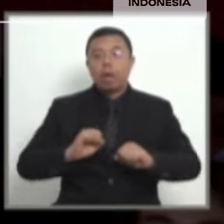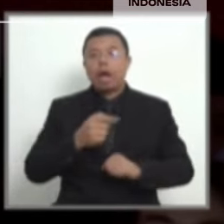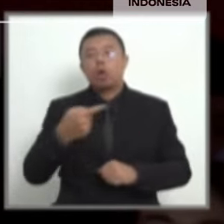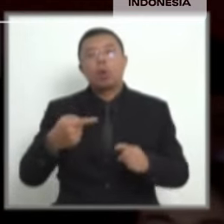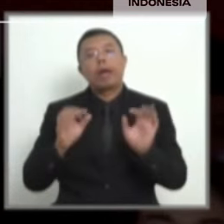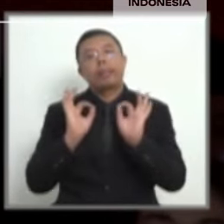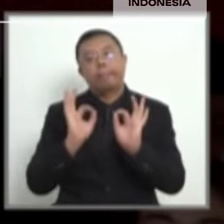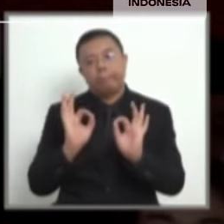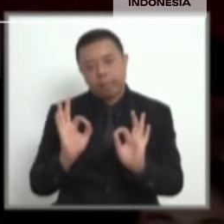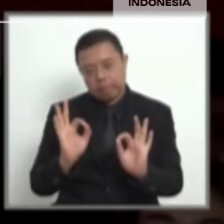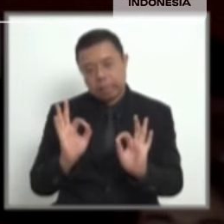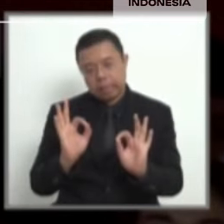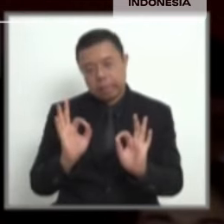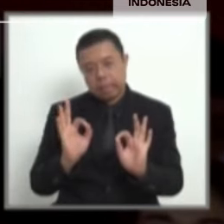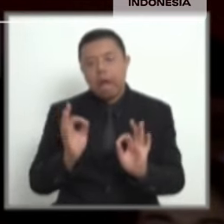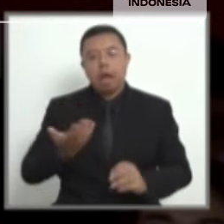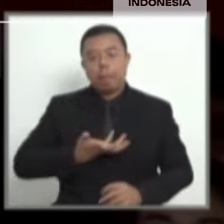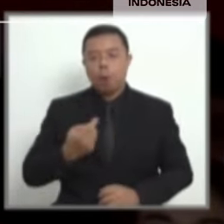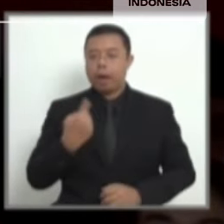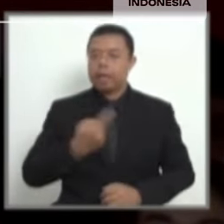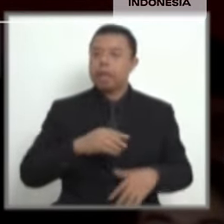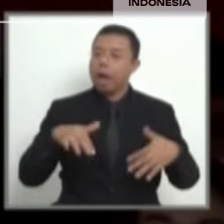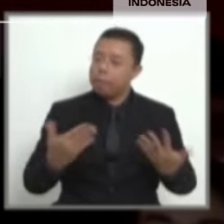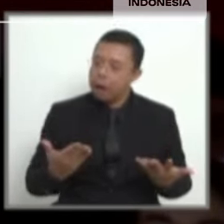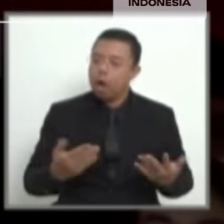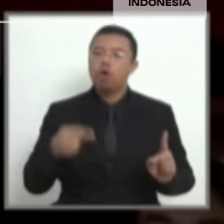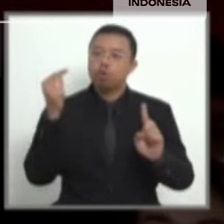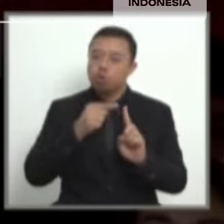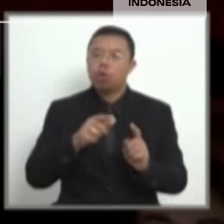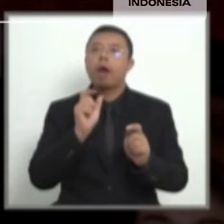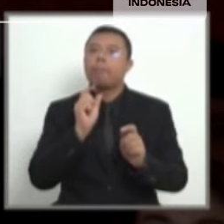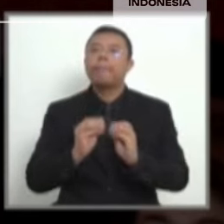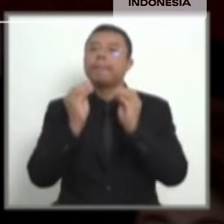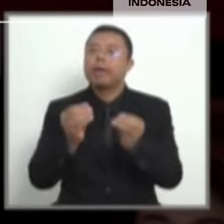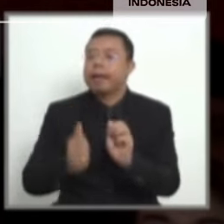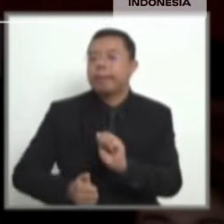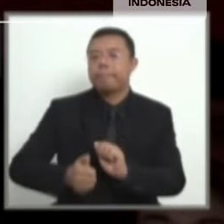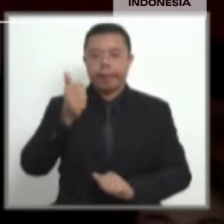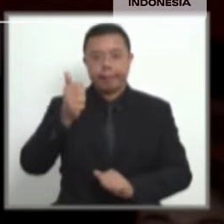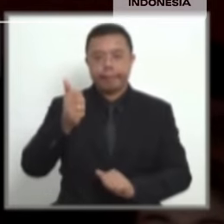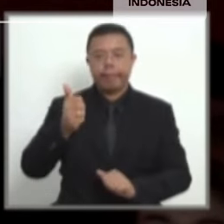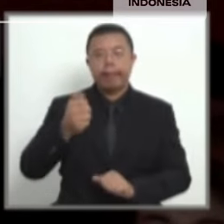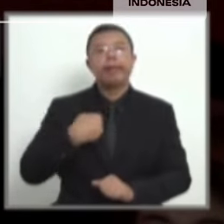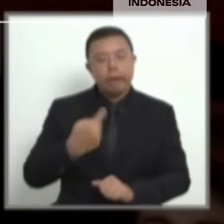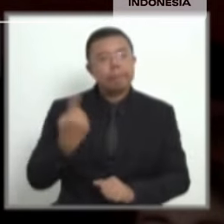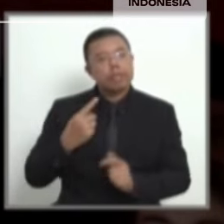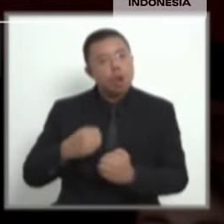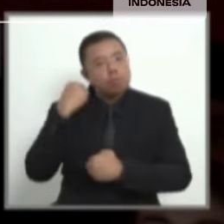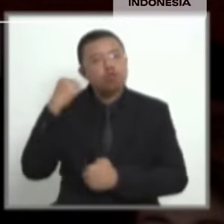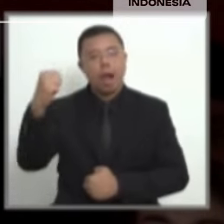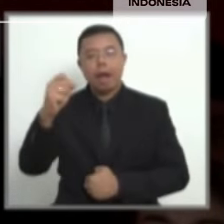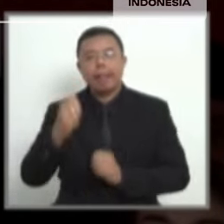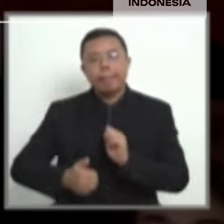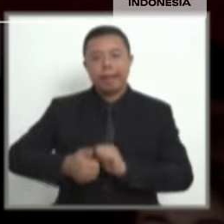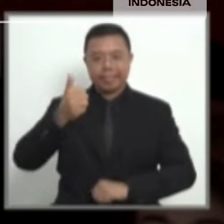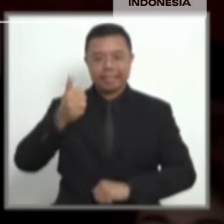kurang pas Keinginan kita adalah untuk berbuat yang terbaik dan kami selalu berjuang untuk yang